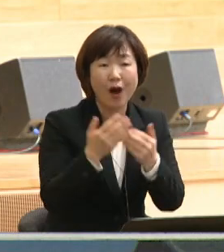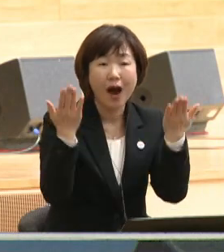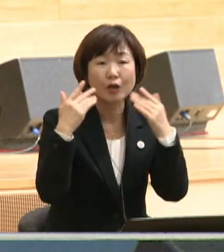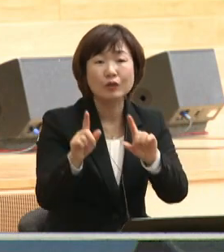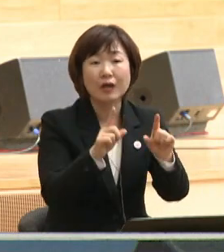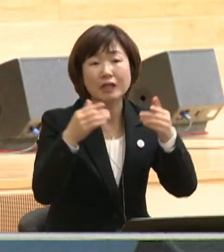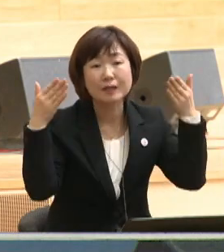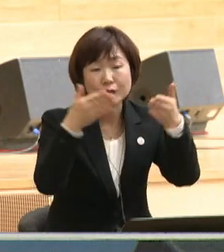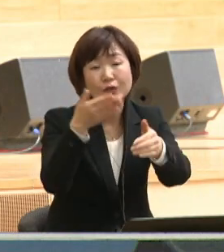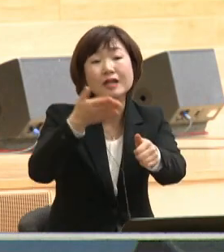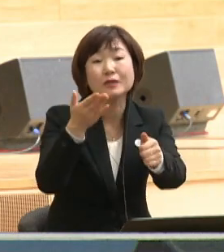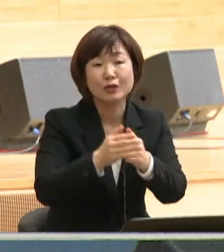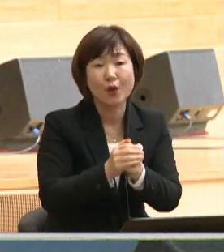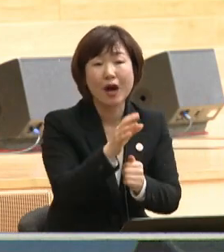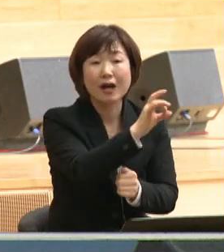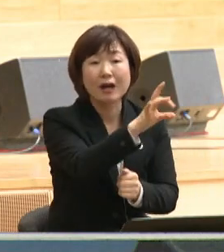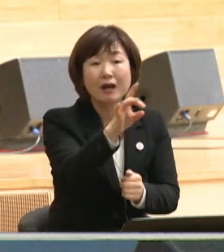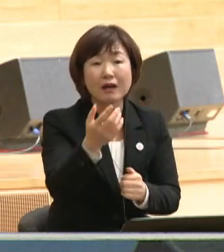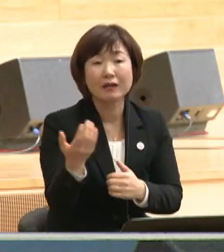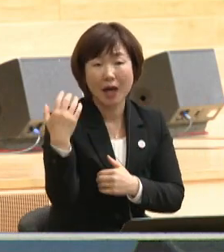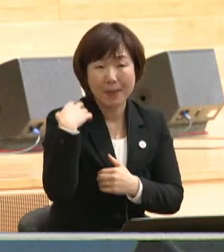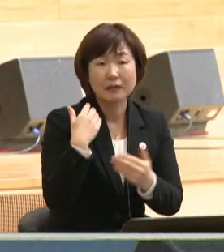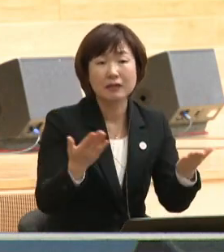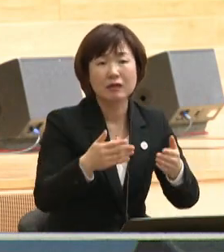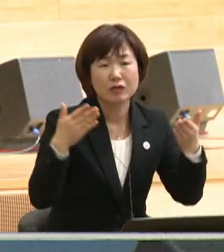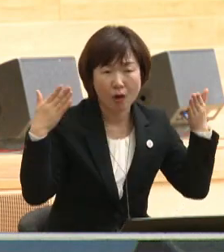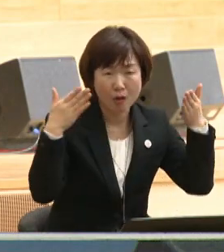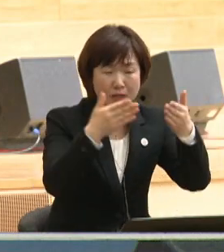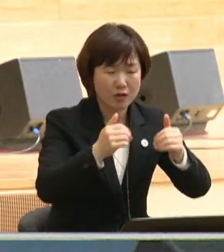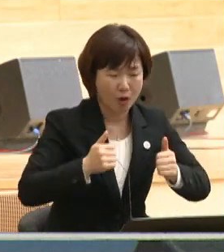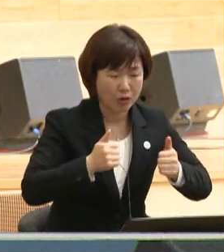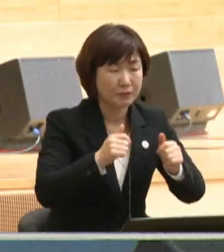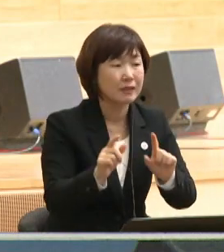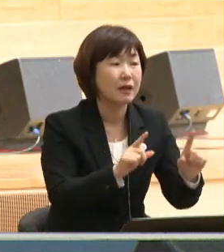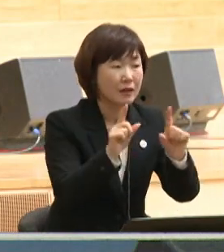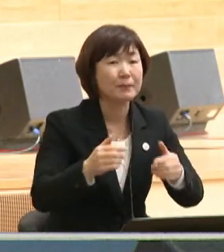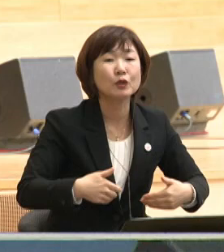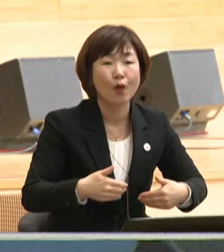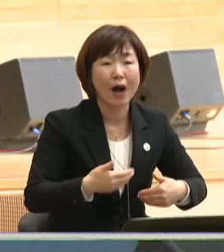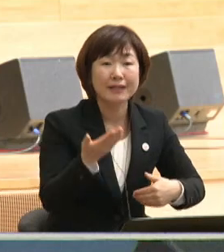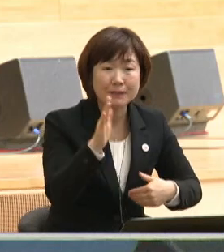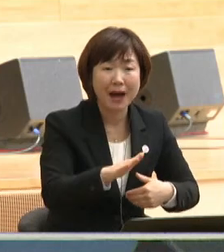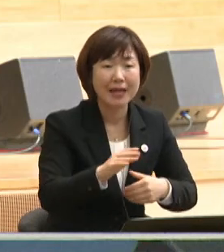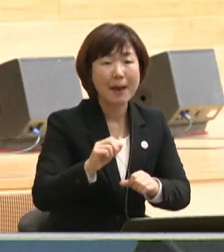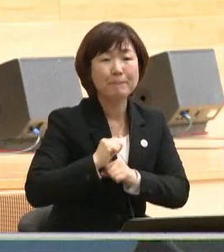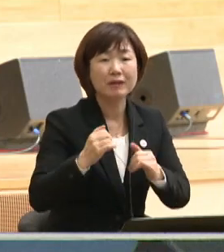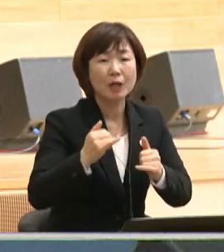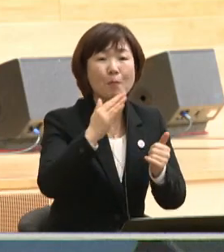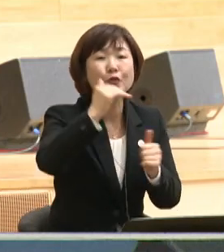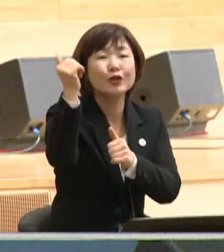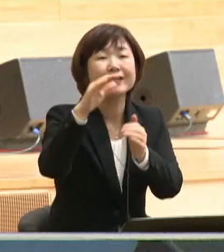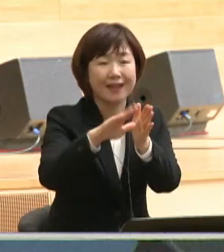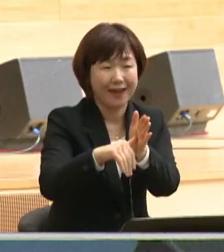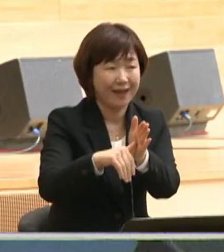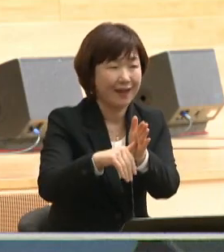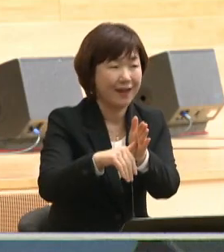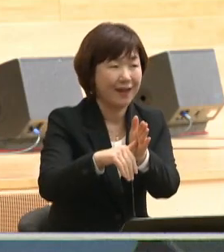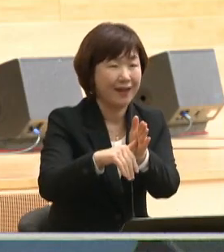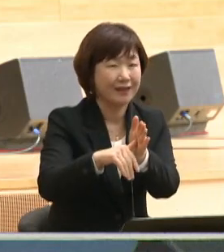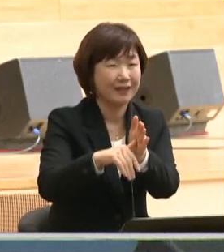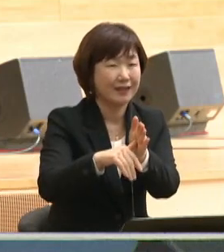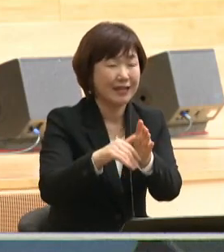학교생활에 집중해야 돼요 각자의 모양으로 열심히 살아가는 겁니다 그러나 병사로 부르실 때는